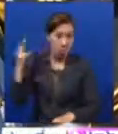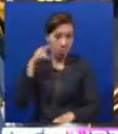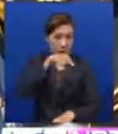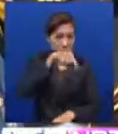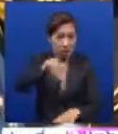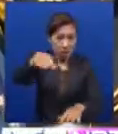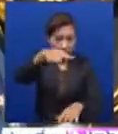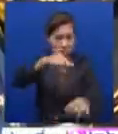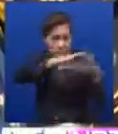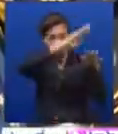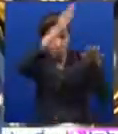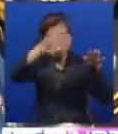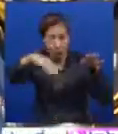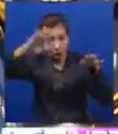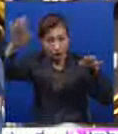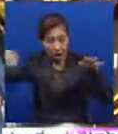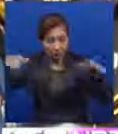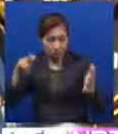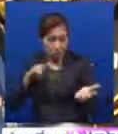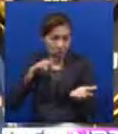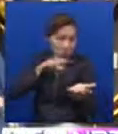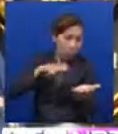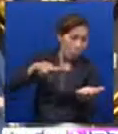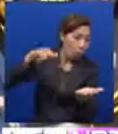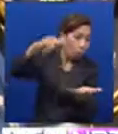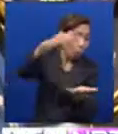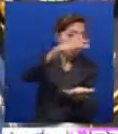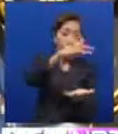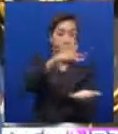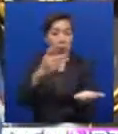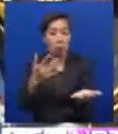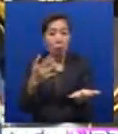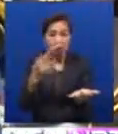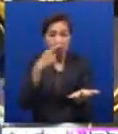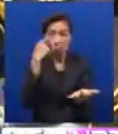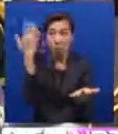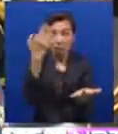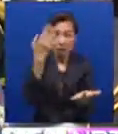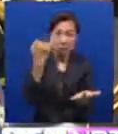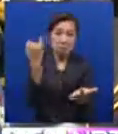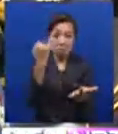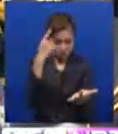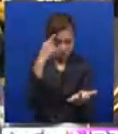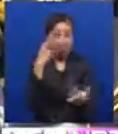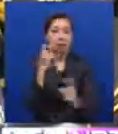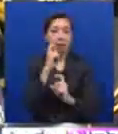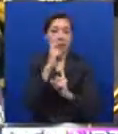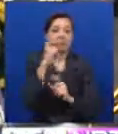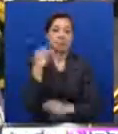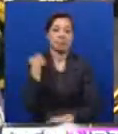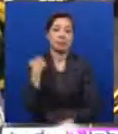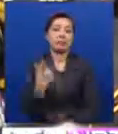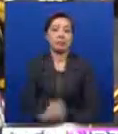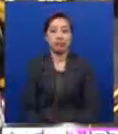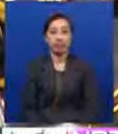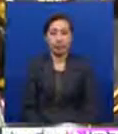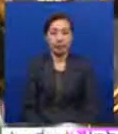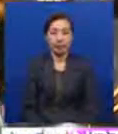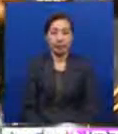ที่โดยรอบเป็นภูเขานะฮะการไปวนรอไปอะไรต่างๆถ้ามีสภาพอากาศแล้วเนี่ยก็จะลำบากมากครับ